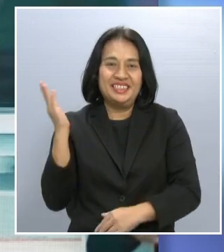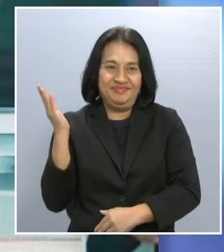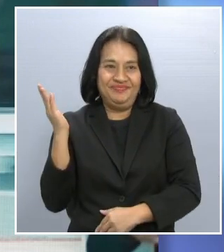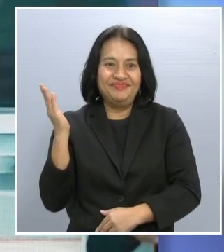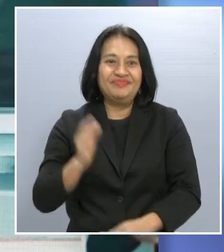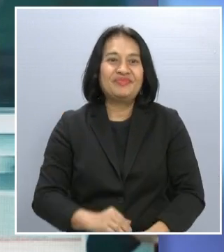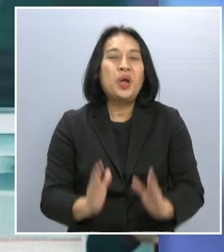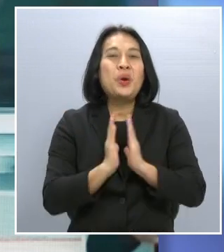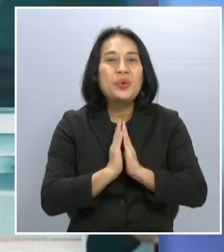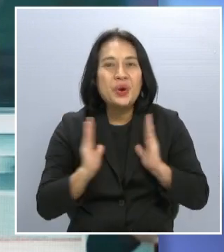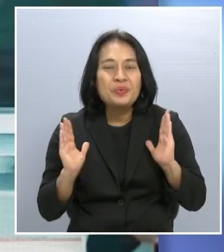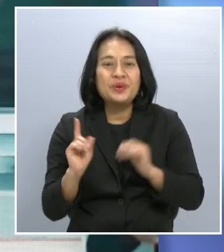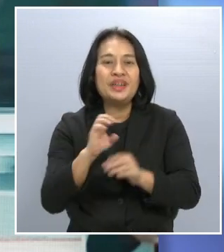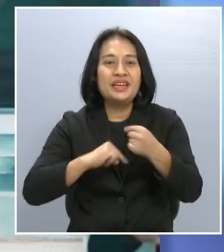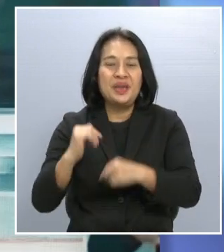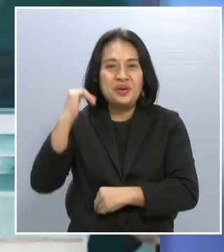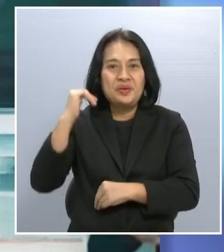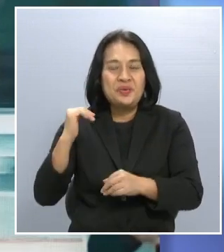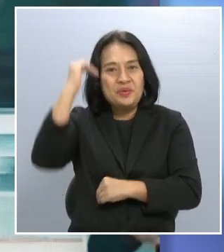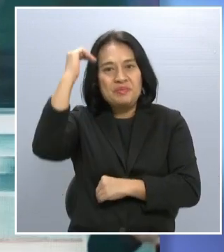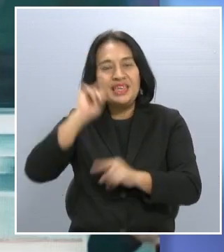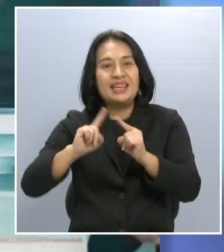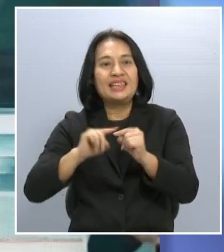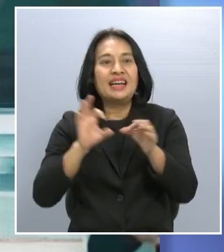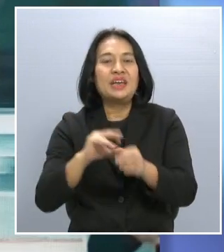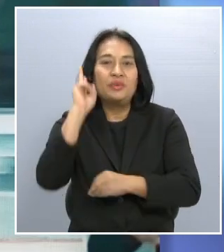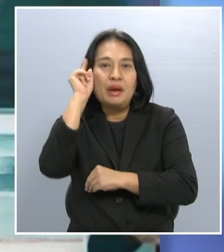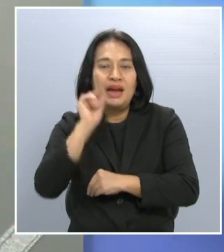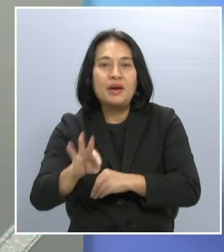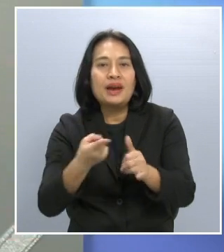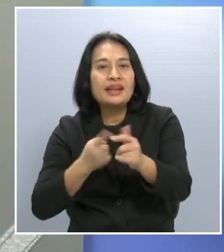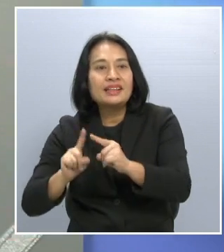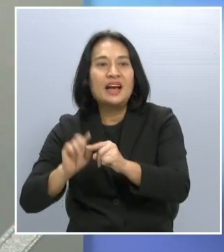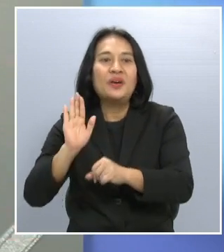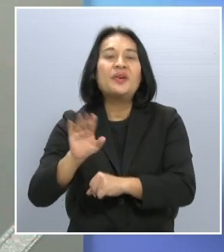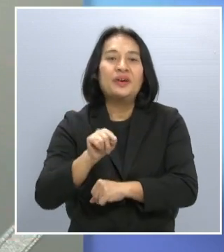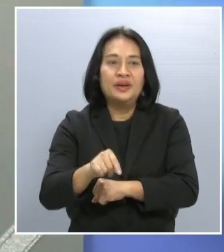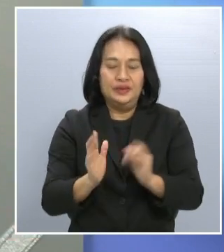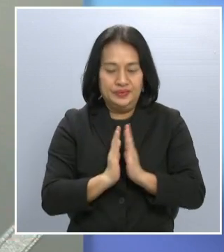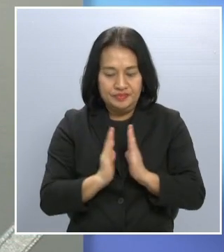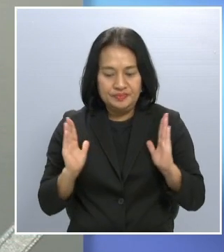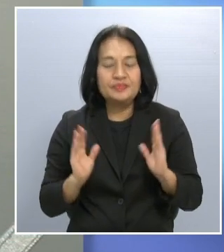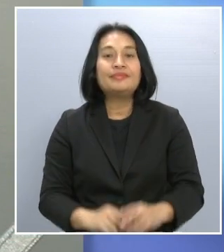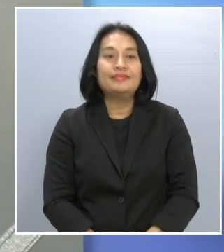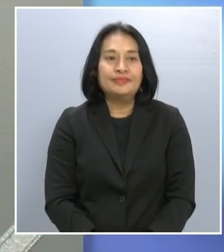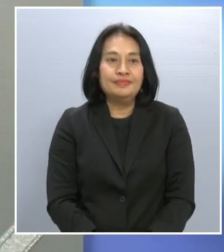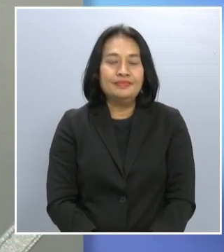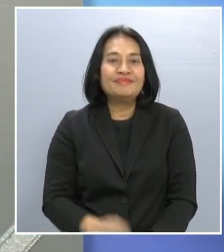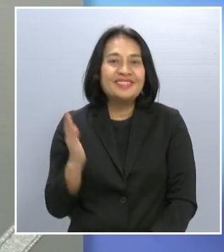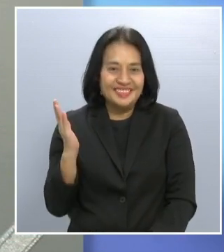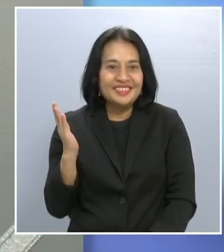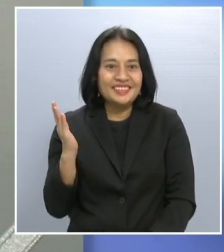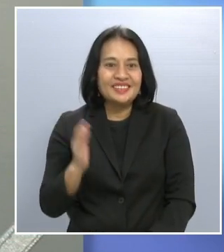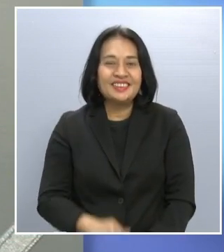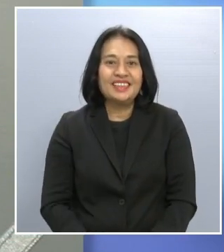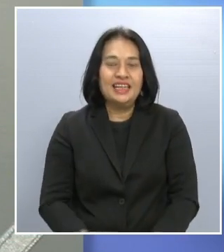ขอบคุณพี่ๆสื่อสารมวลชนทางด้านของอาชญากรรมด้วยนะครับจริงๆแล้ว